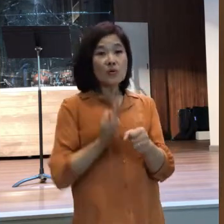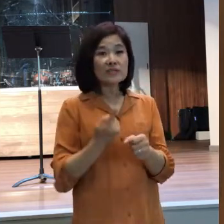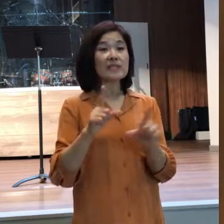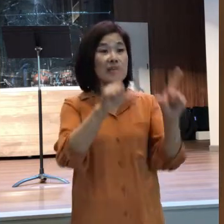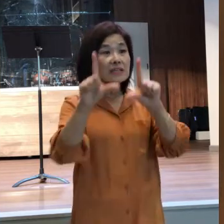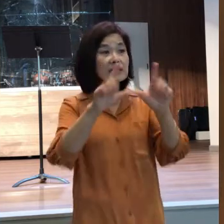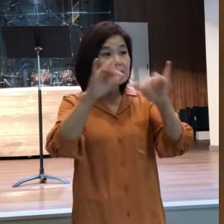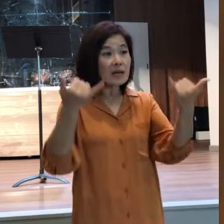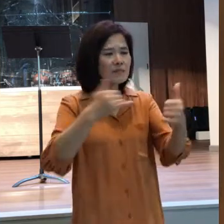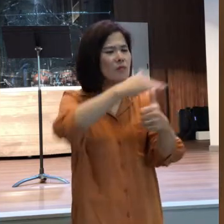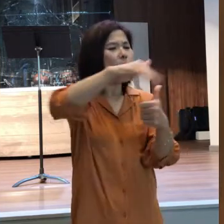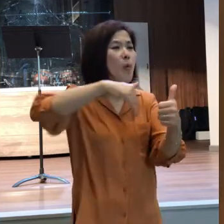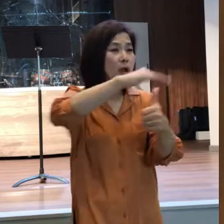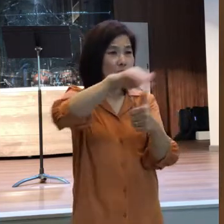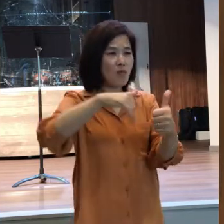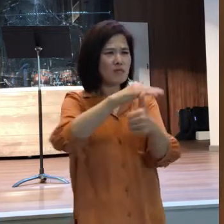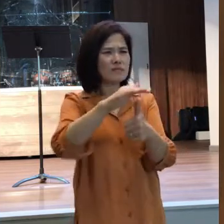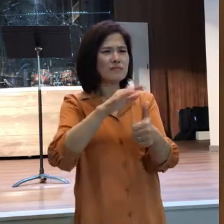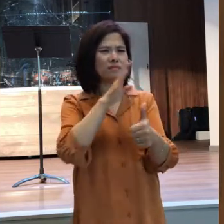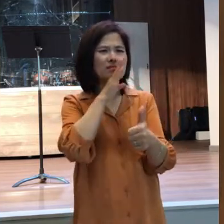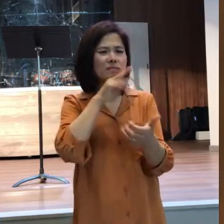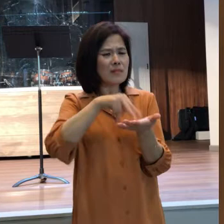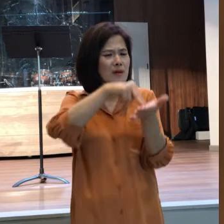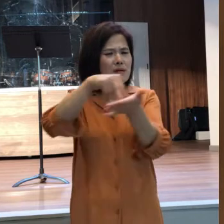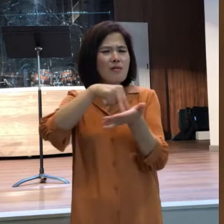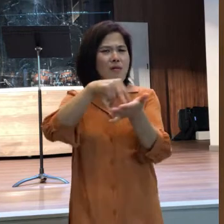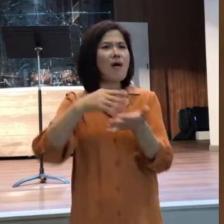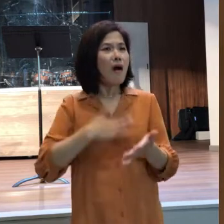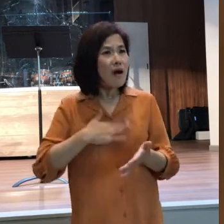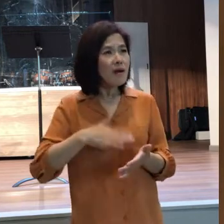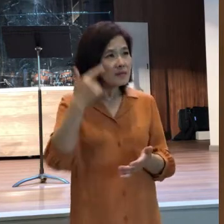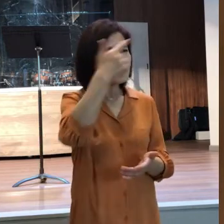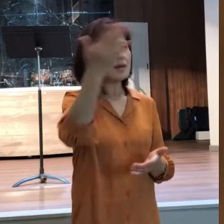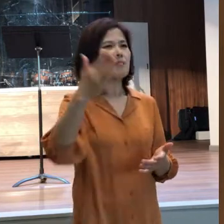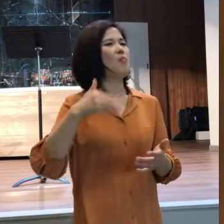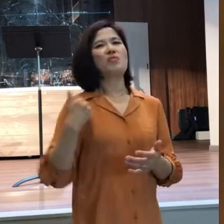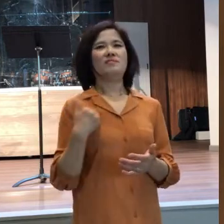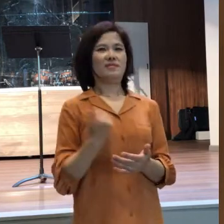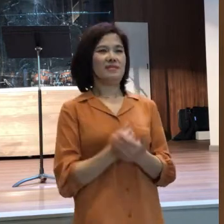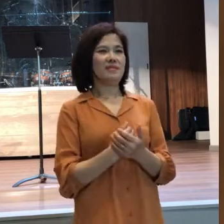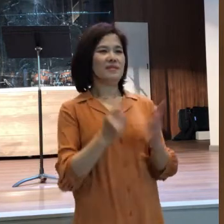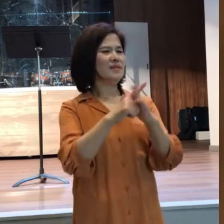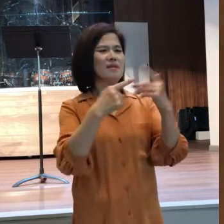사시는 분들의 그 적막감과 고독감을 압니까? 몰라요.